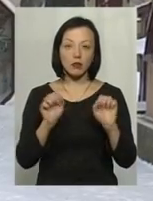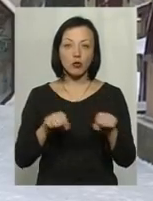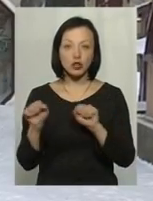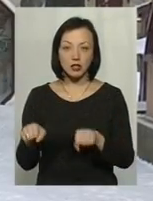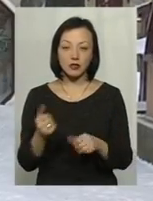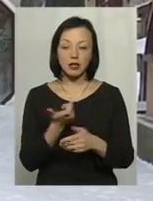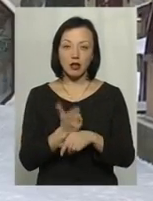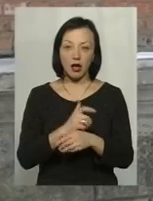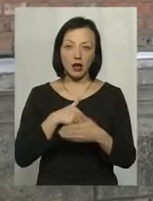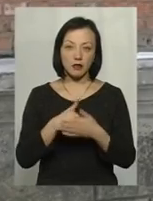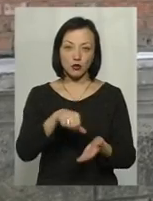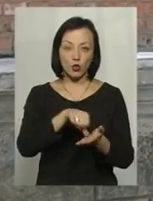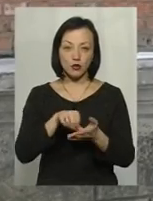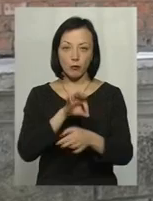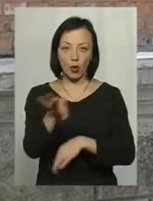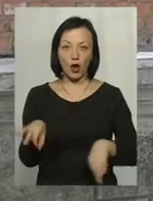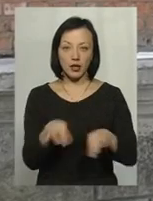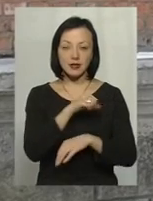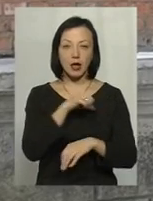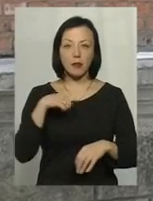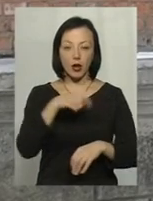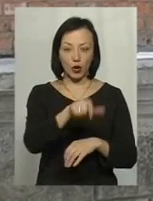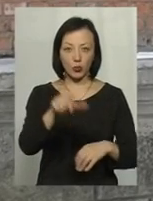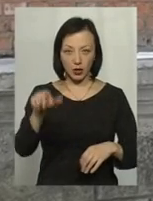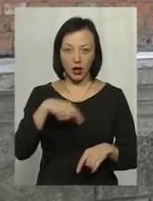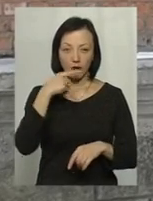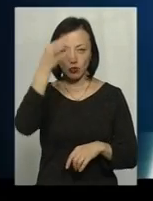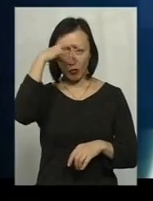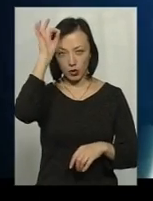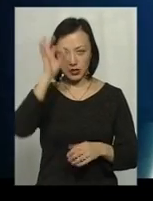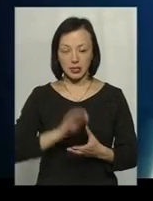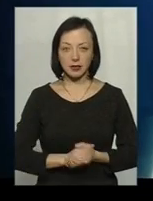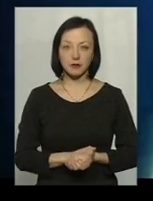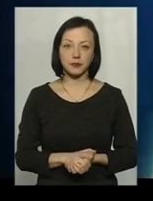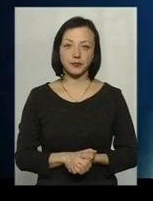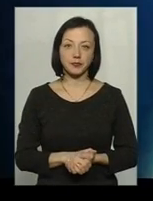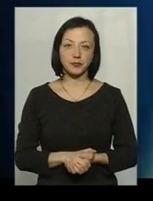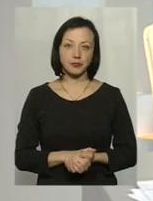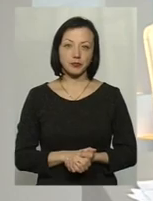за найактивнішої участі у проєкті самих містян, кажуть поліцейські.